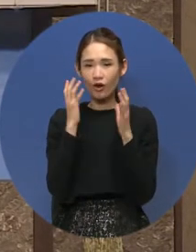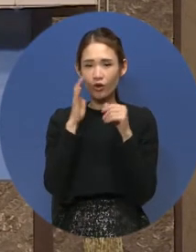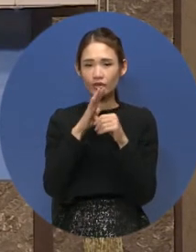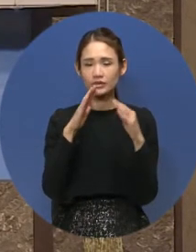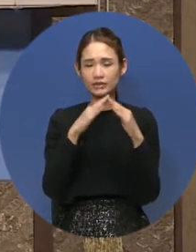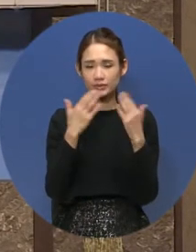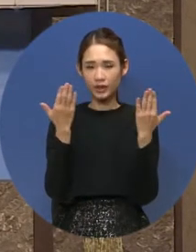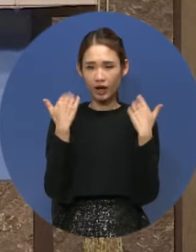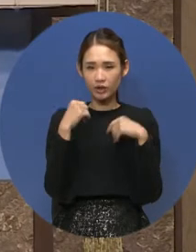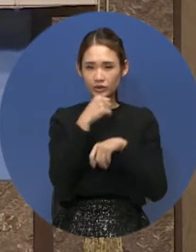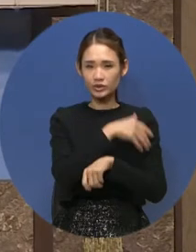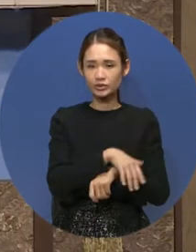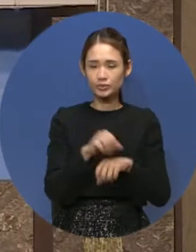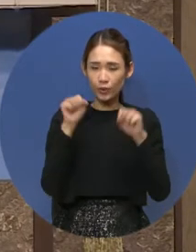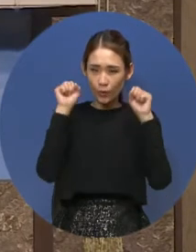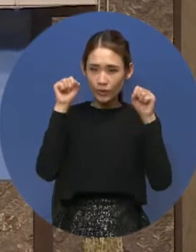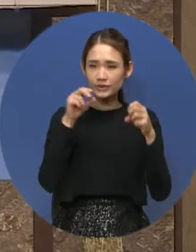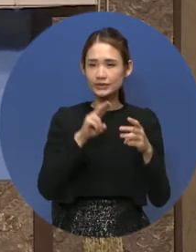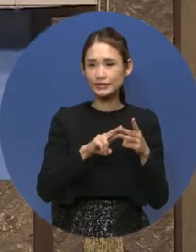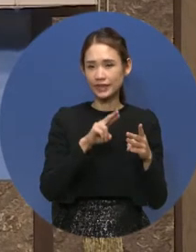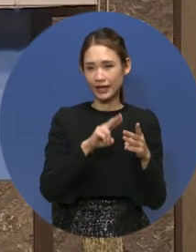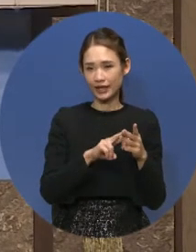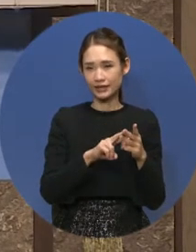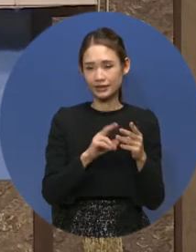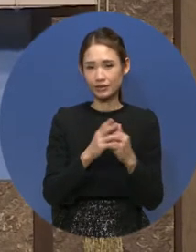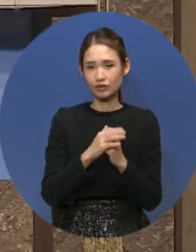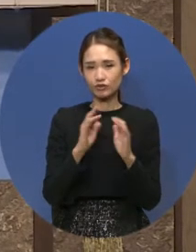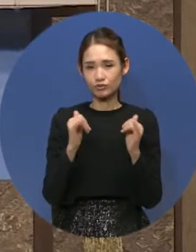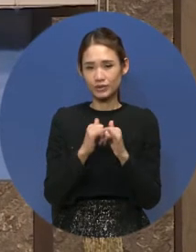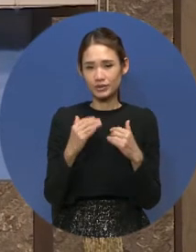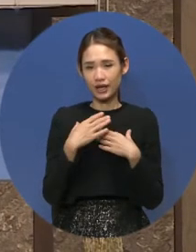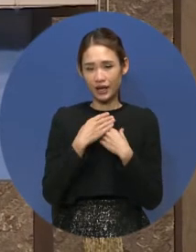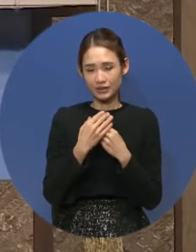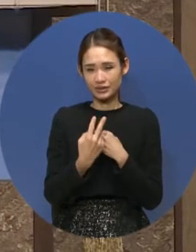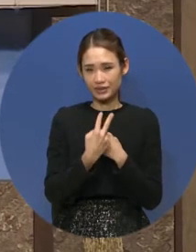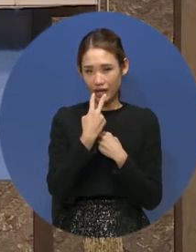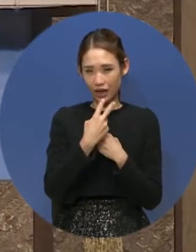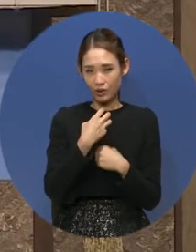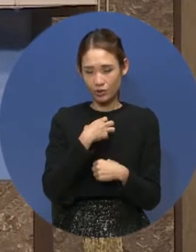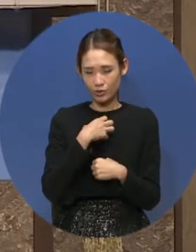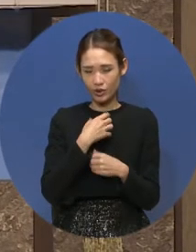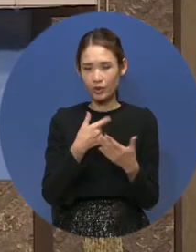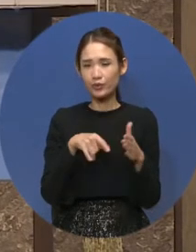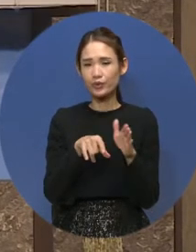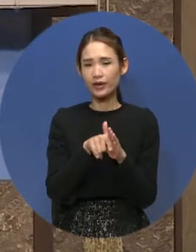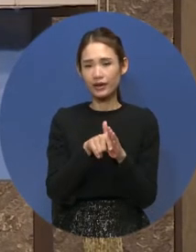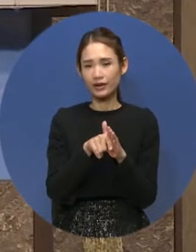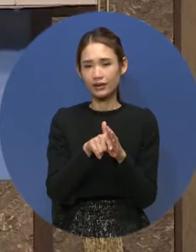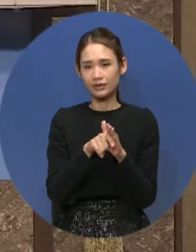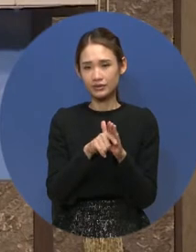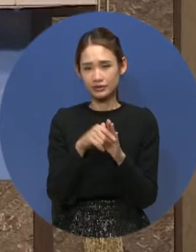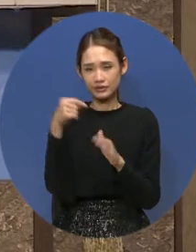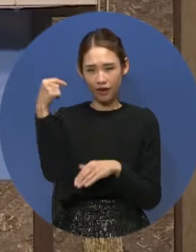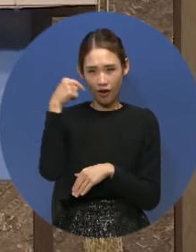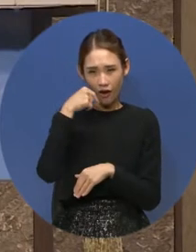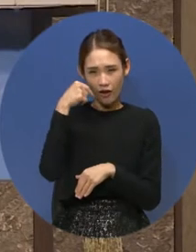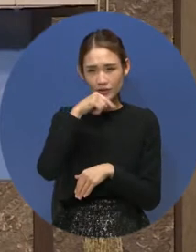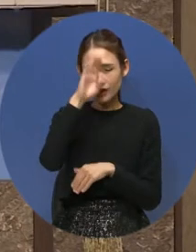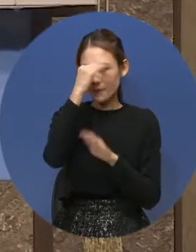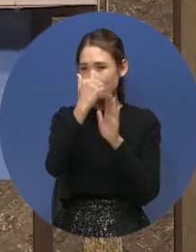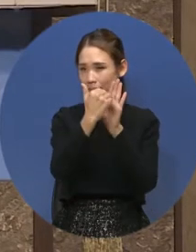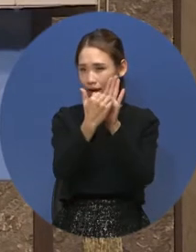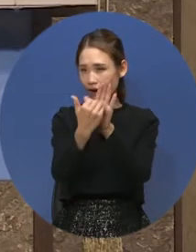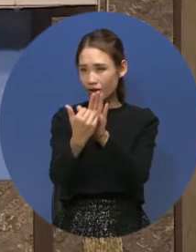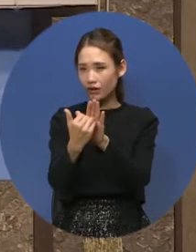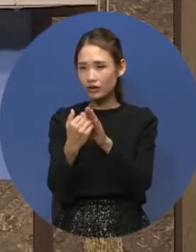학교, 스포츠센터 등 구민들의 안전과 생명을 위한 철저한 방역과 점검 대응을